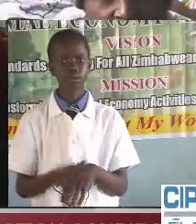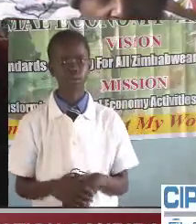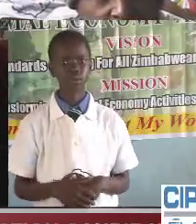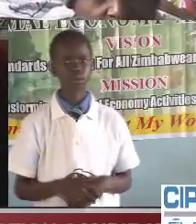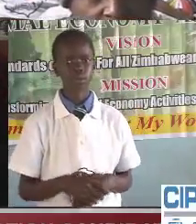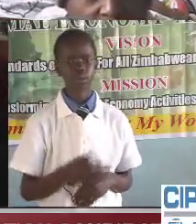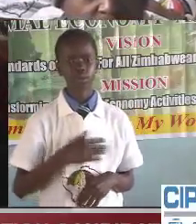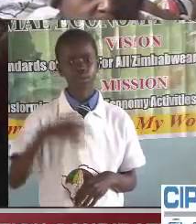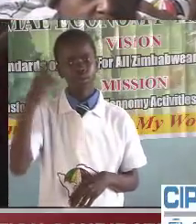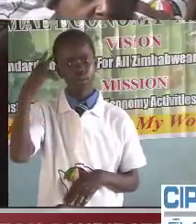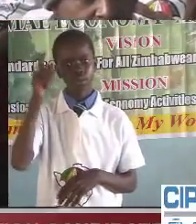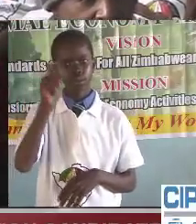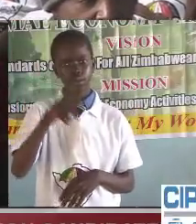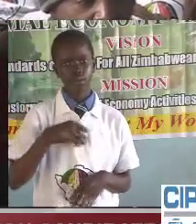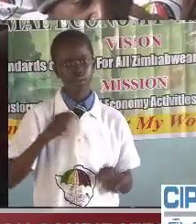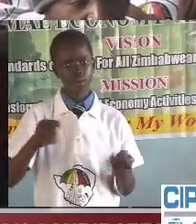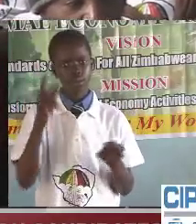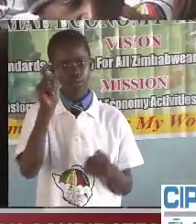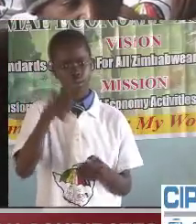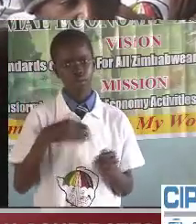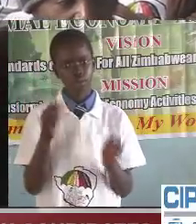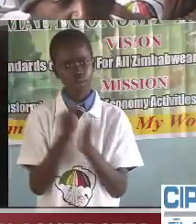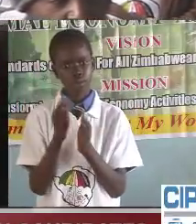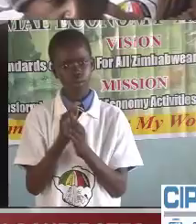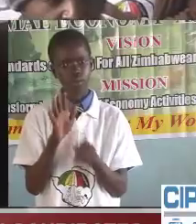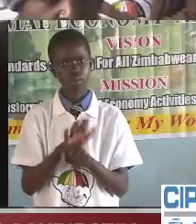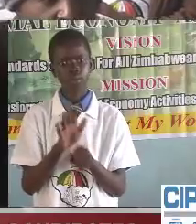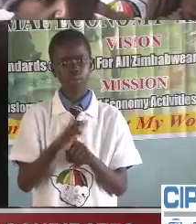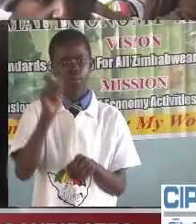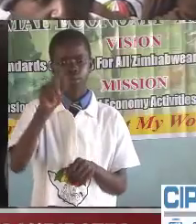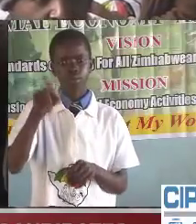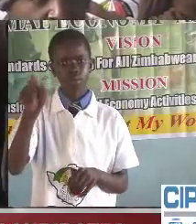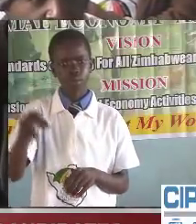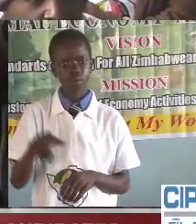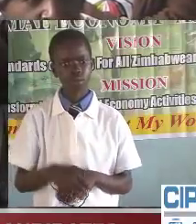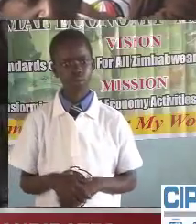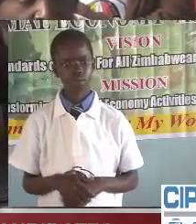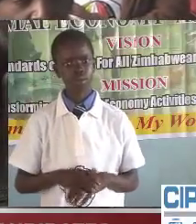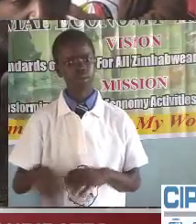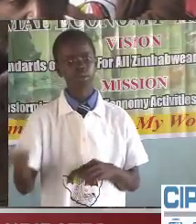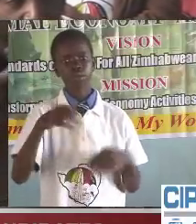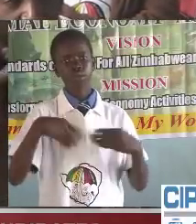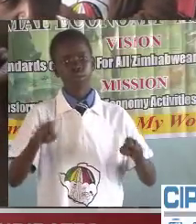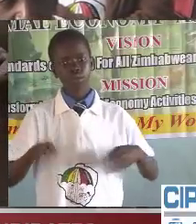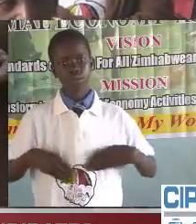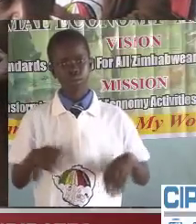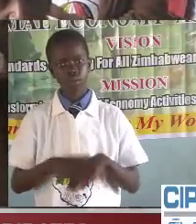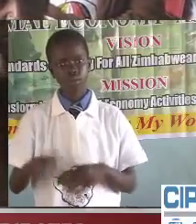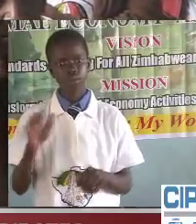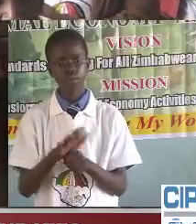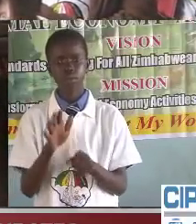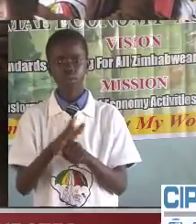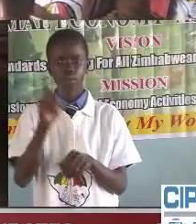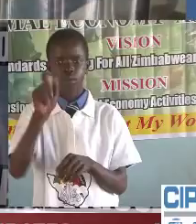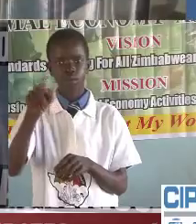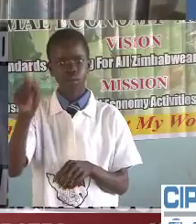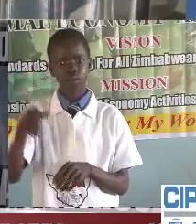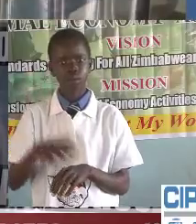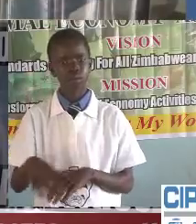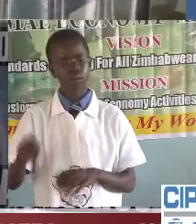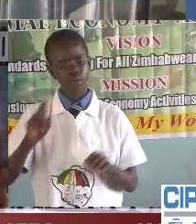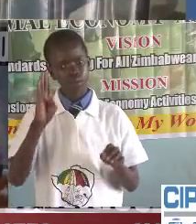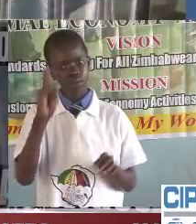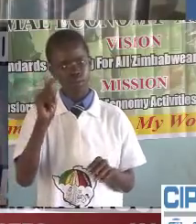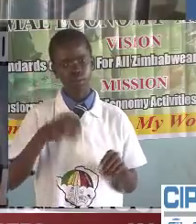kuti kana uchizouya papodium ndinokumbirisawo chaizvo kuti mapolicies tinoziva kuti mune mapolicies akawanda semapolitical parties enyu, asi